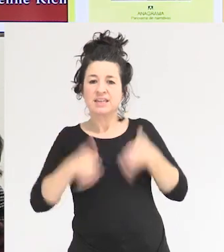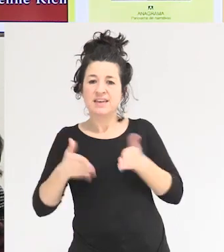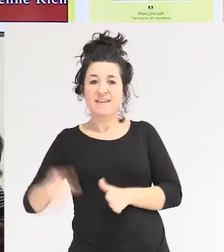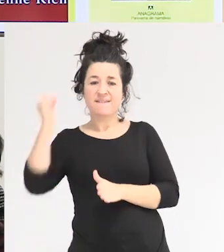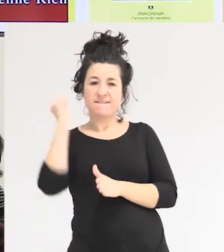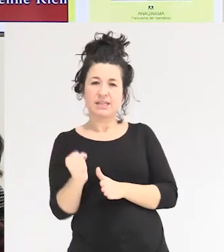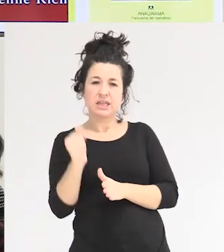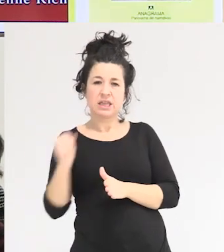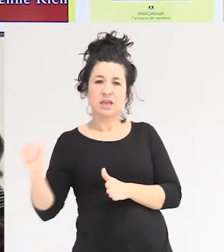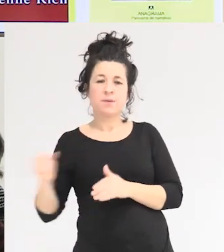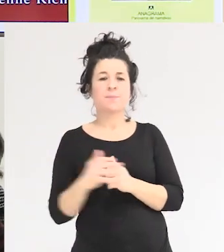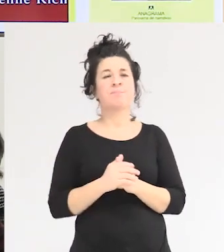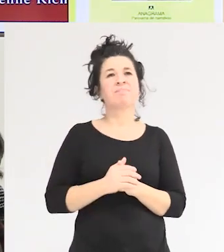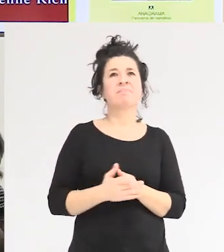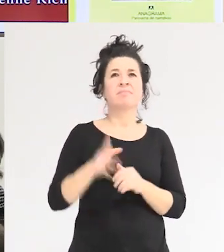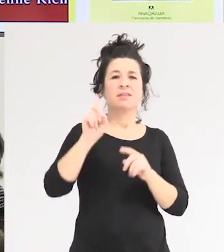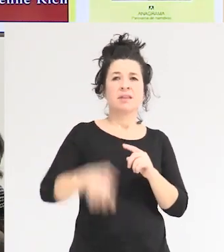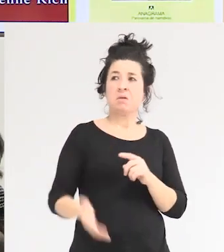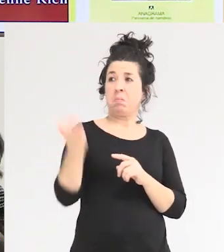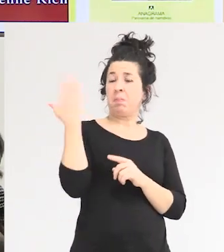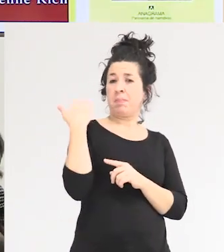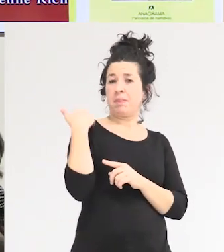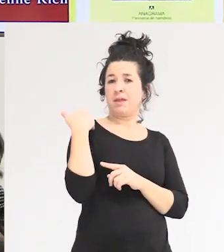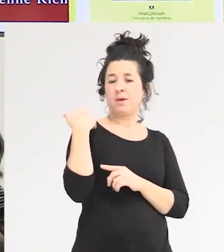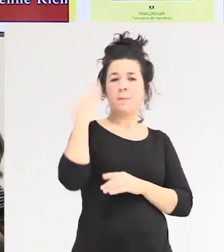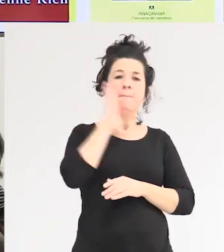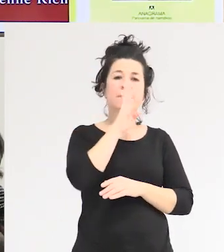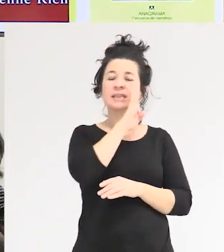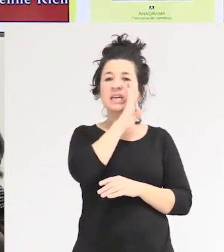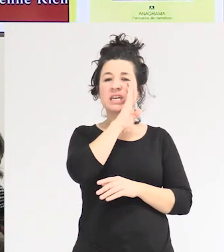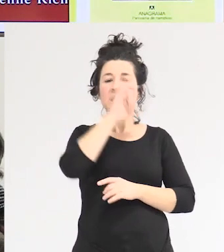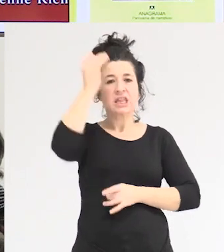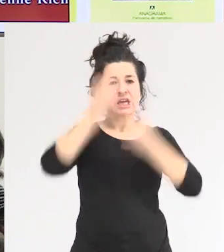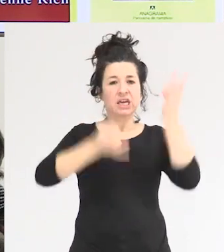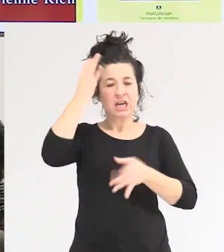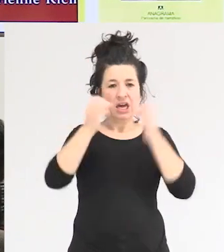gero, orain dela ez hainbeste publikatutako liburu bat, Maternidad y Creación, olako antologia bada,